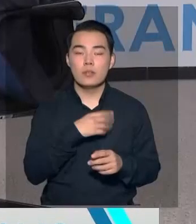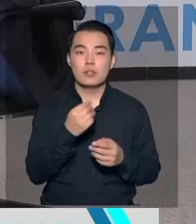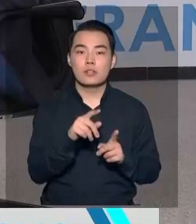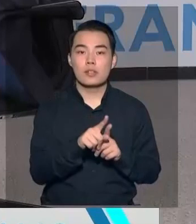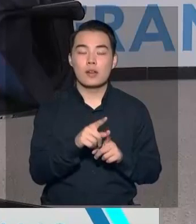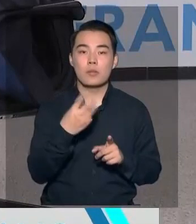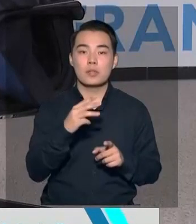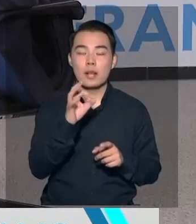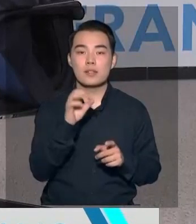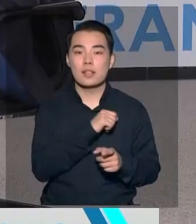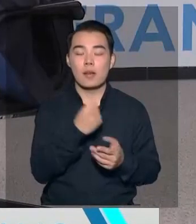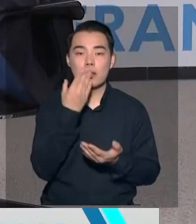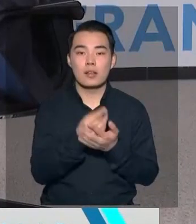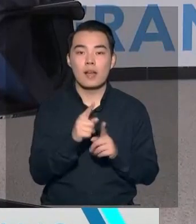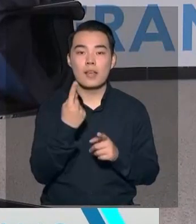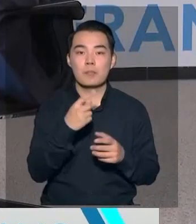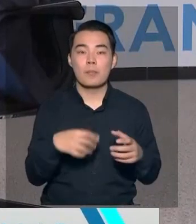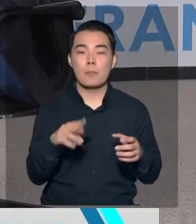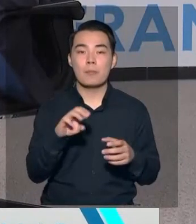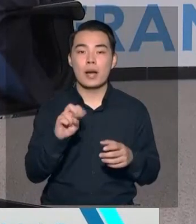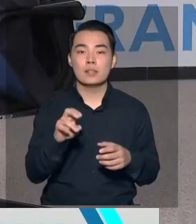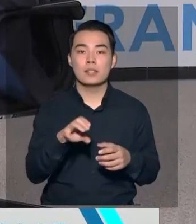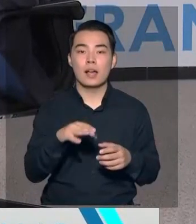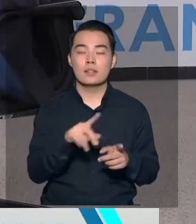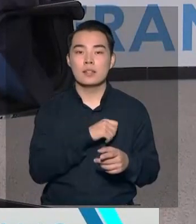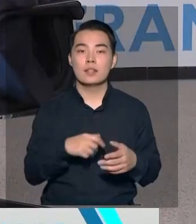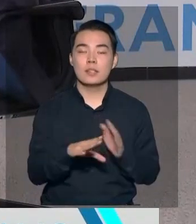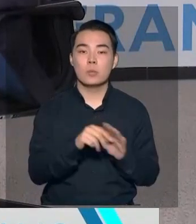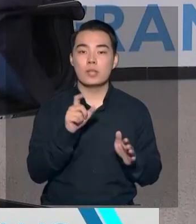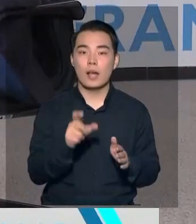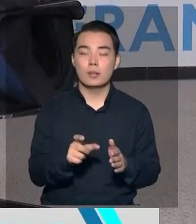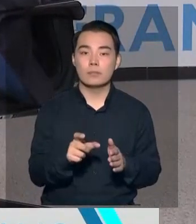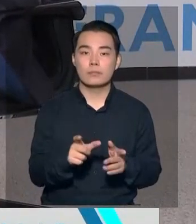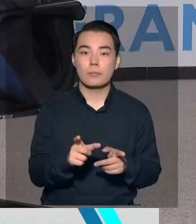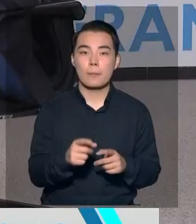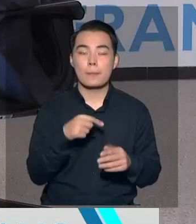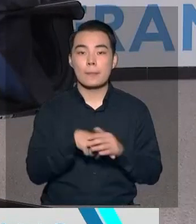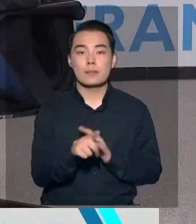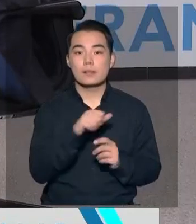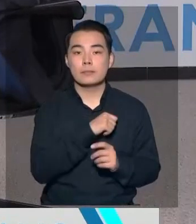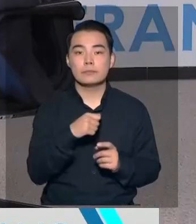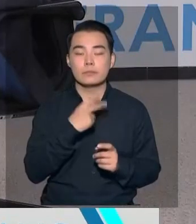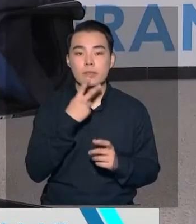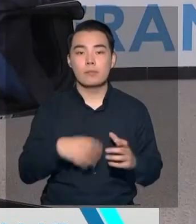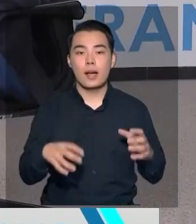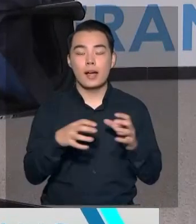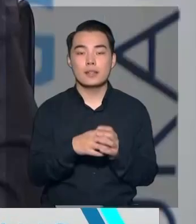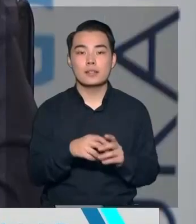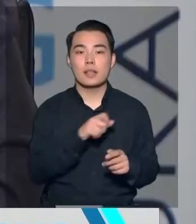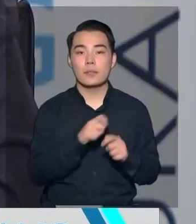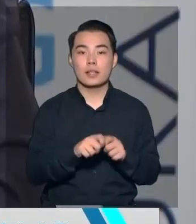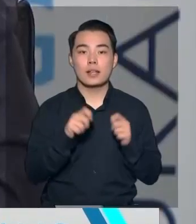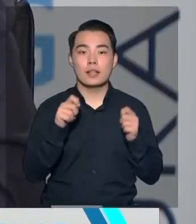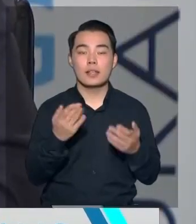округтардан түсетін бір мандатты депутаттар. Бұның өзі де, мысалы үшін осыған дейін, мысалы үшін партия құралмай